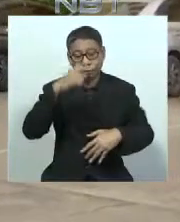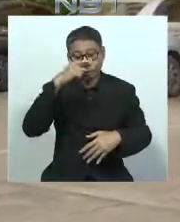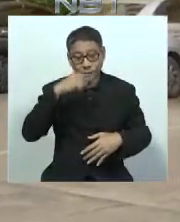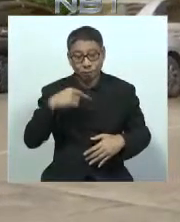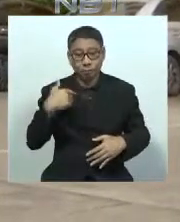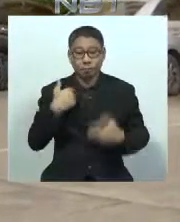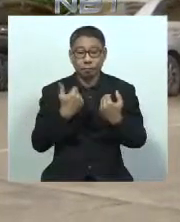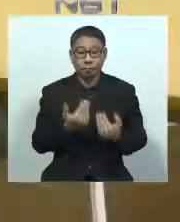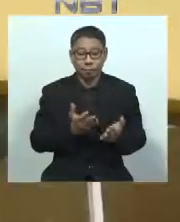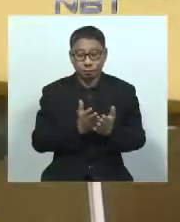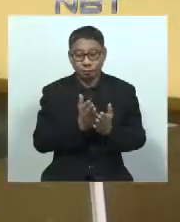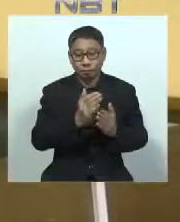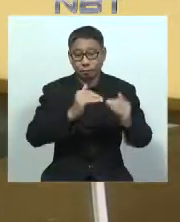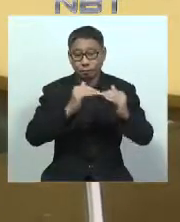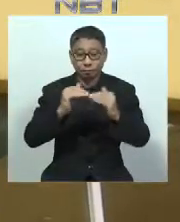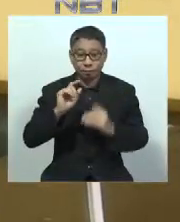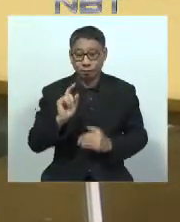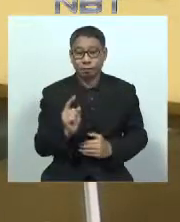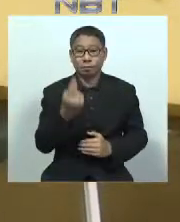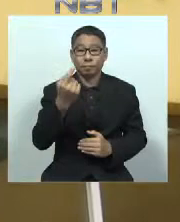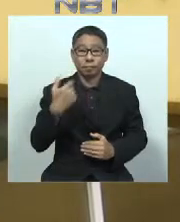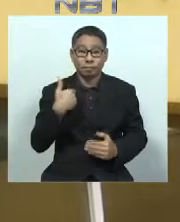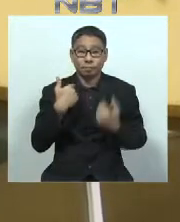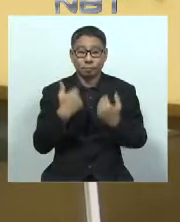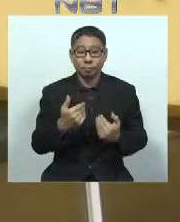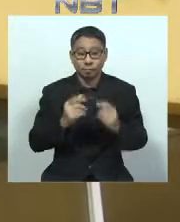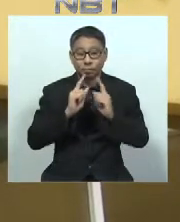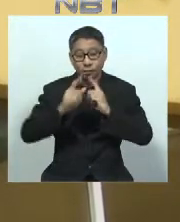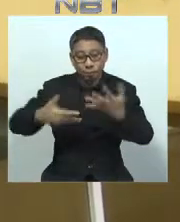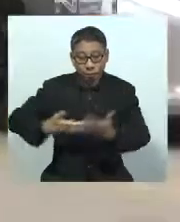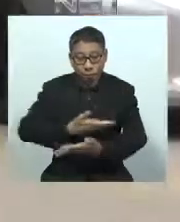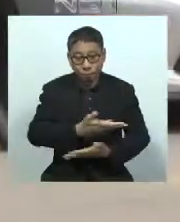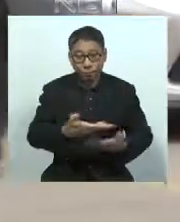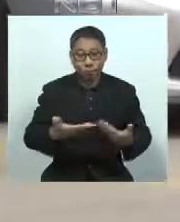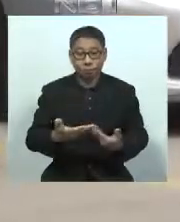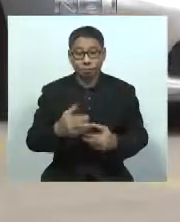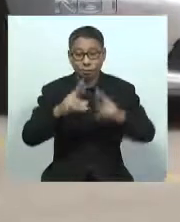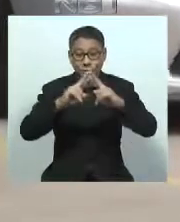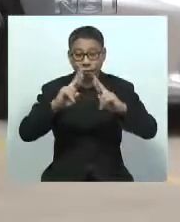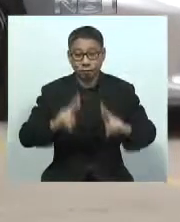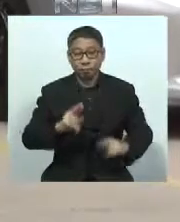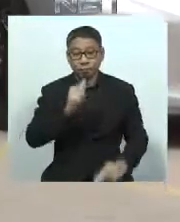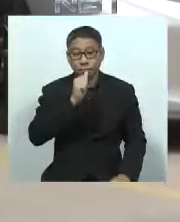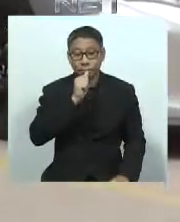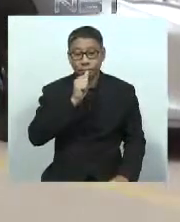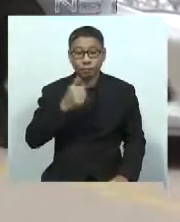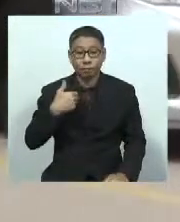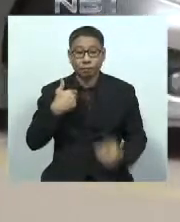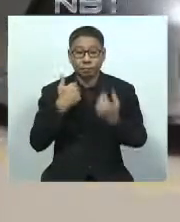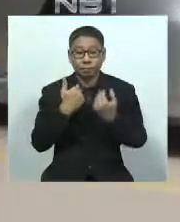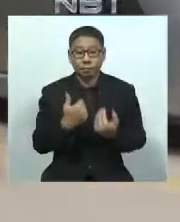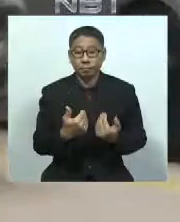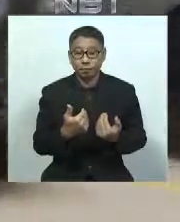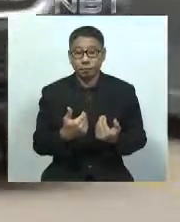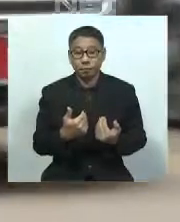ธิปไตยใหม่แล้วก็พรรคพลังธรรมใหม่นะครับเมื่อวานนี้เขาก็นัดหารือกันที่ร้านอาหารที่ร้านทีเฮ้าส์นะครับ